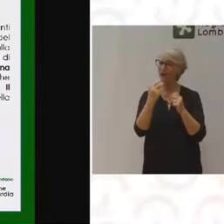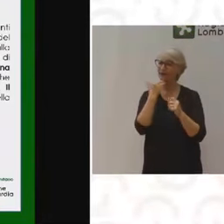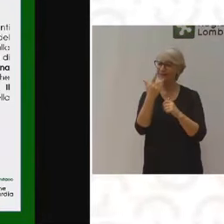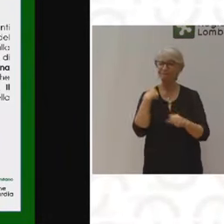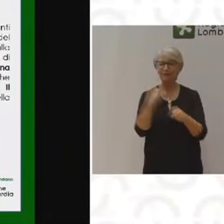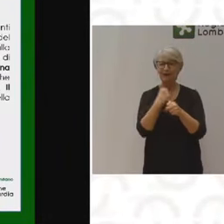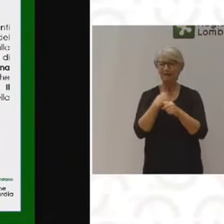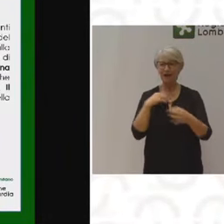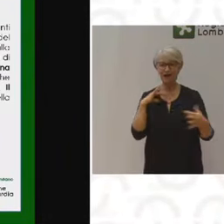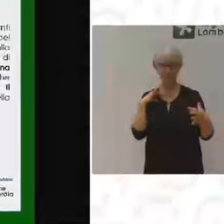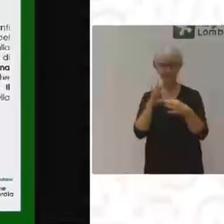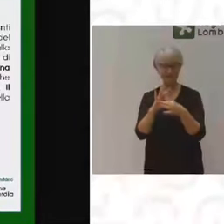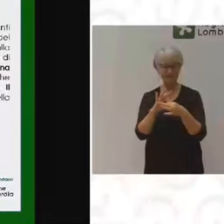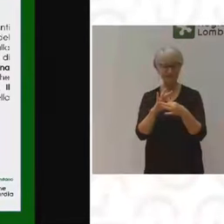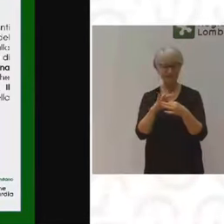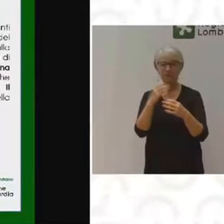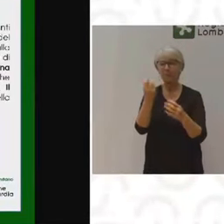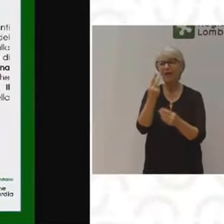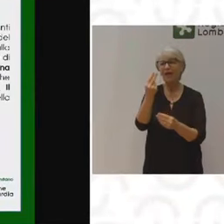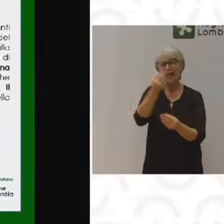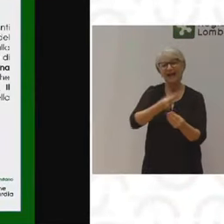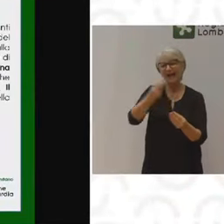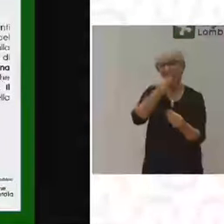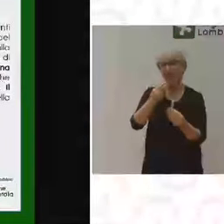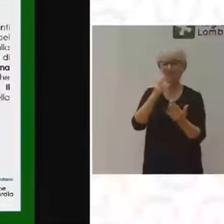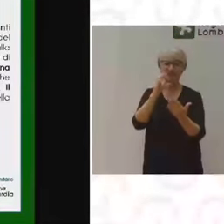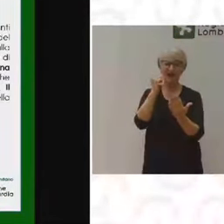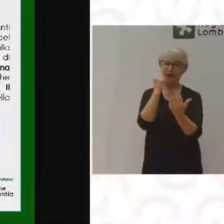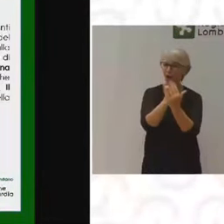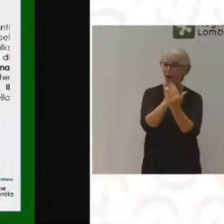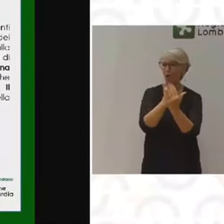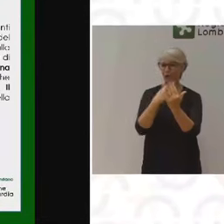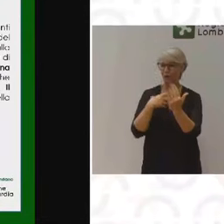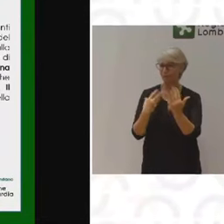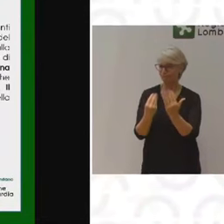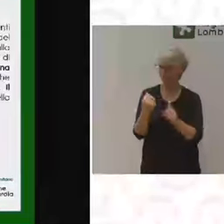con noi rispetto alla realizzazione grafica del logo, dei video e del materiale.